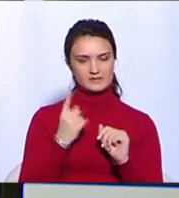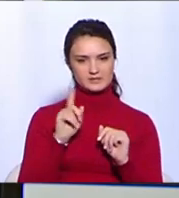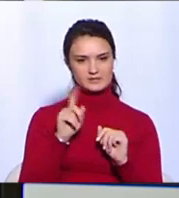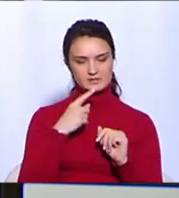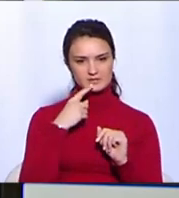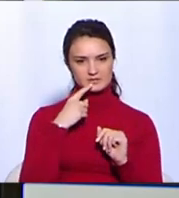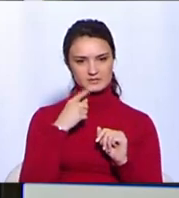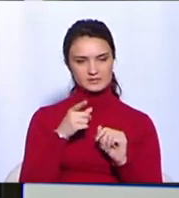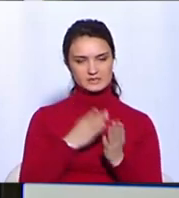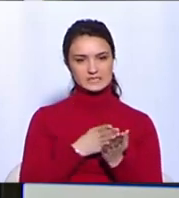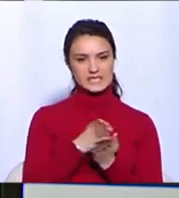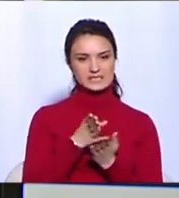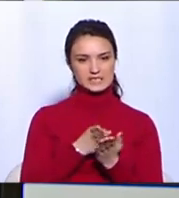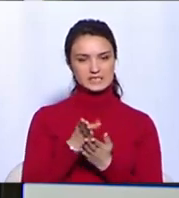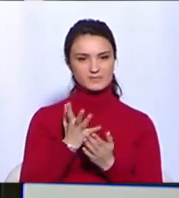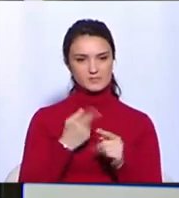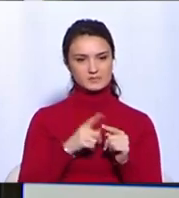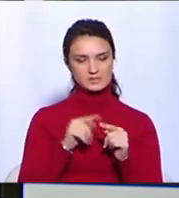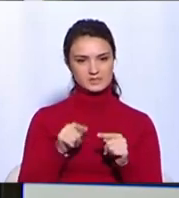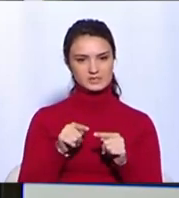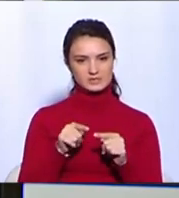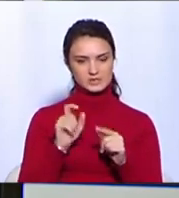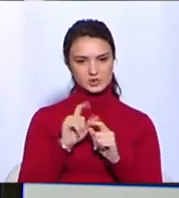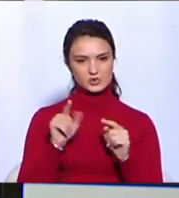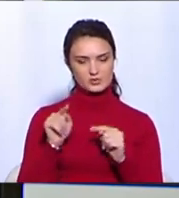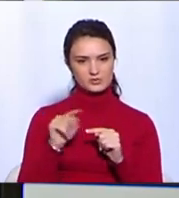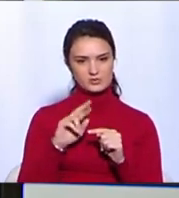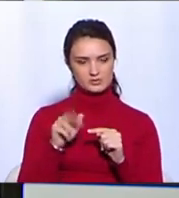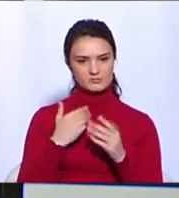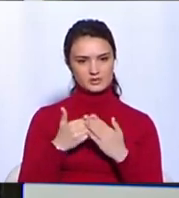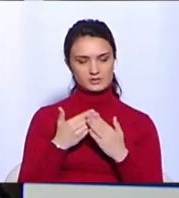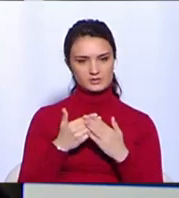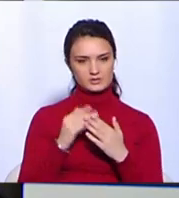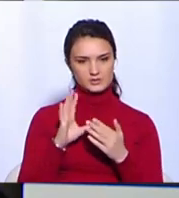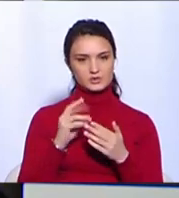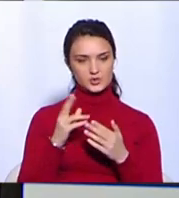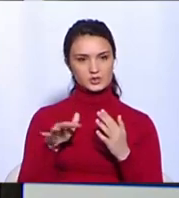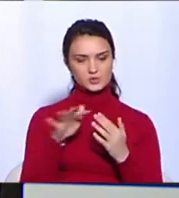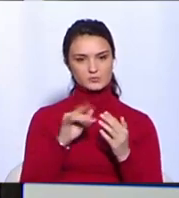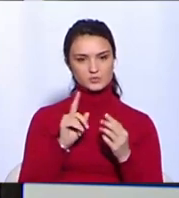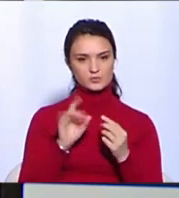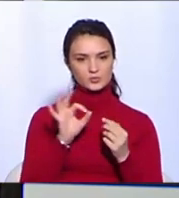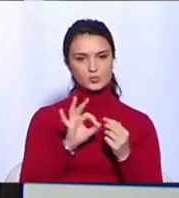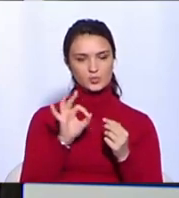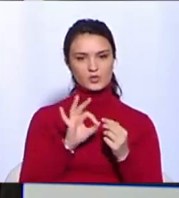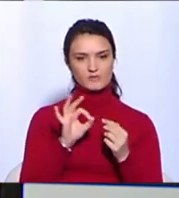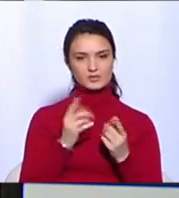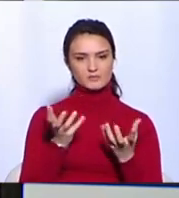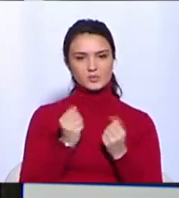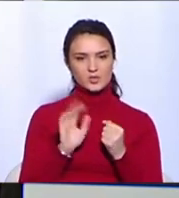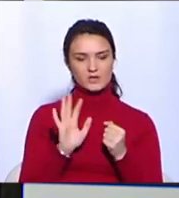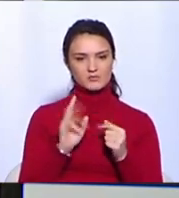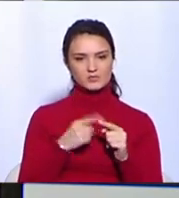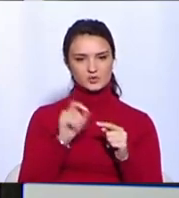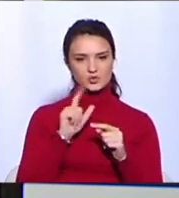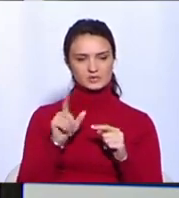რაღაცას. სტრატეგიები, რომელსაც ახორციელებს სკოლა და დაუშვათ სოციუმი, რომ ნულოვანი ტოლერანტობა,